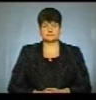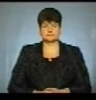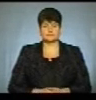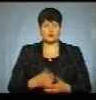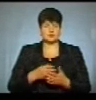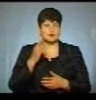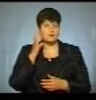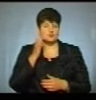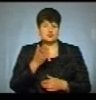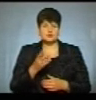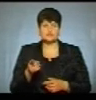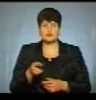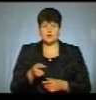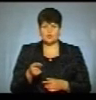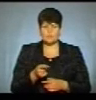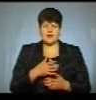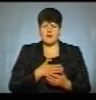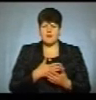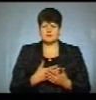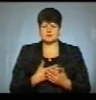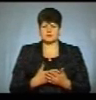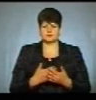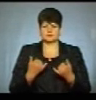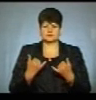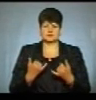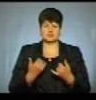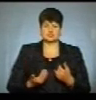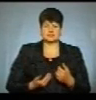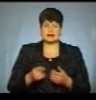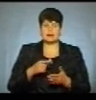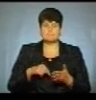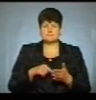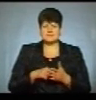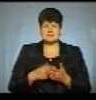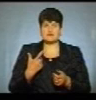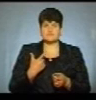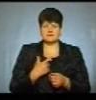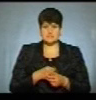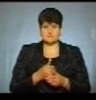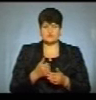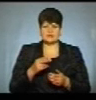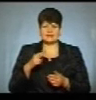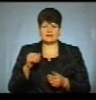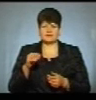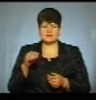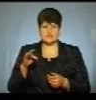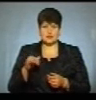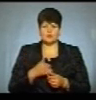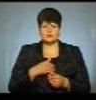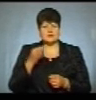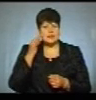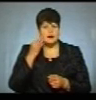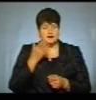Отже, ми почули, що у Тернополі активно наразі жителі міста вакцинуються від дифтерії. Хочу, щоб ви наразі